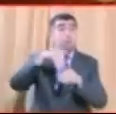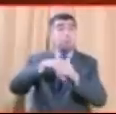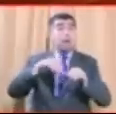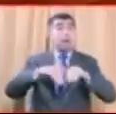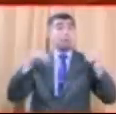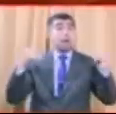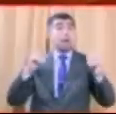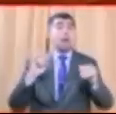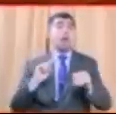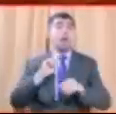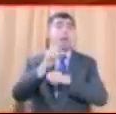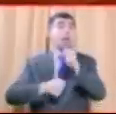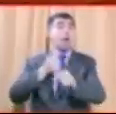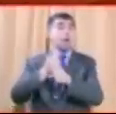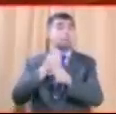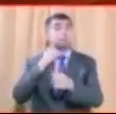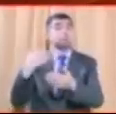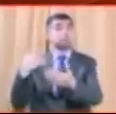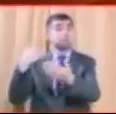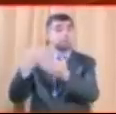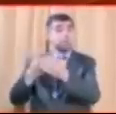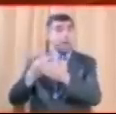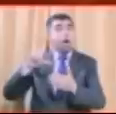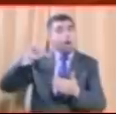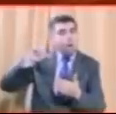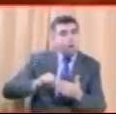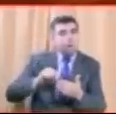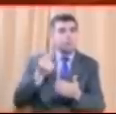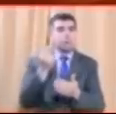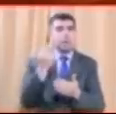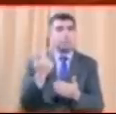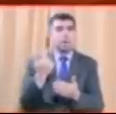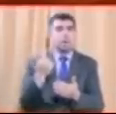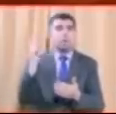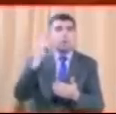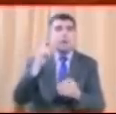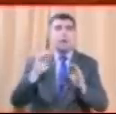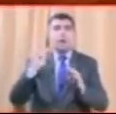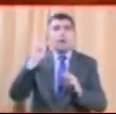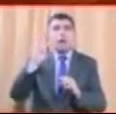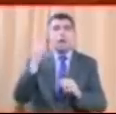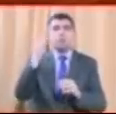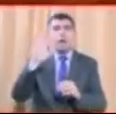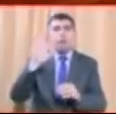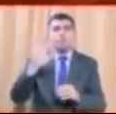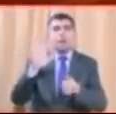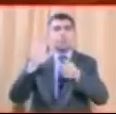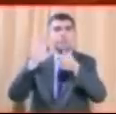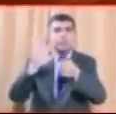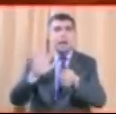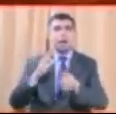فات كيفاش الخضار طاحت في شهر أبريل ومارس وأفريل ومي